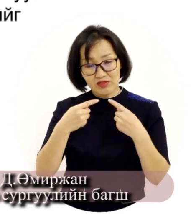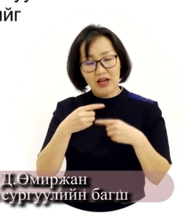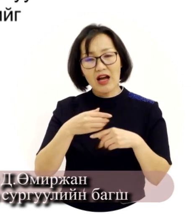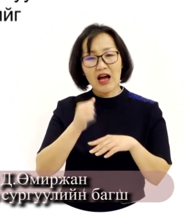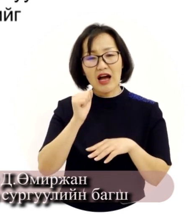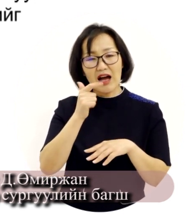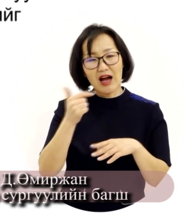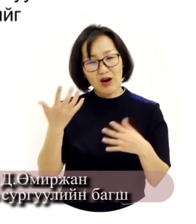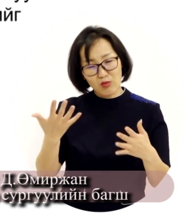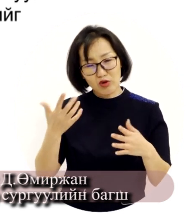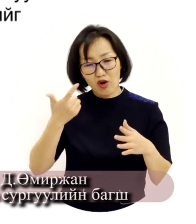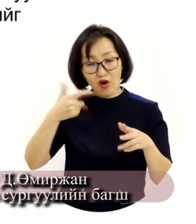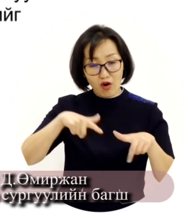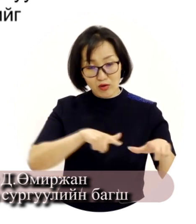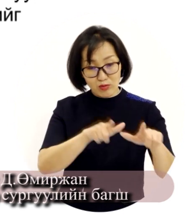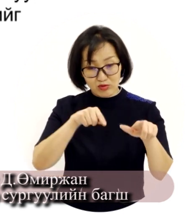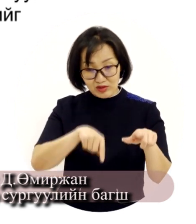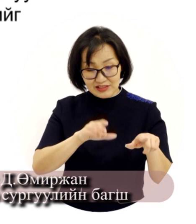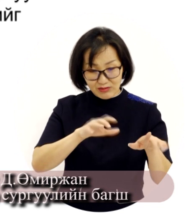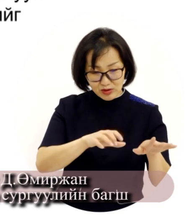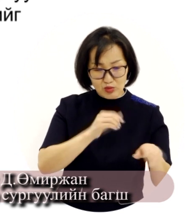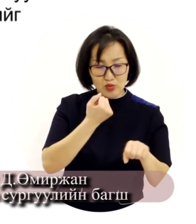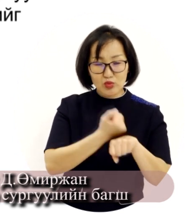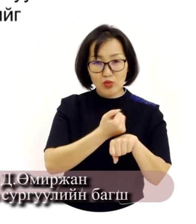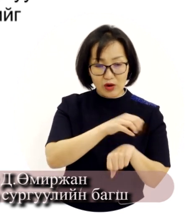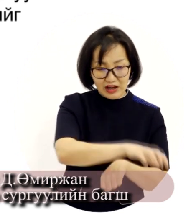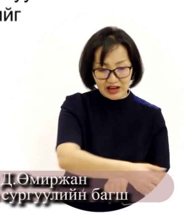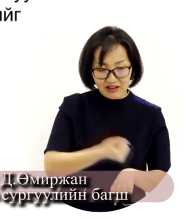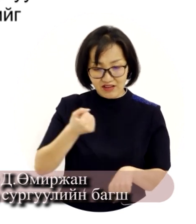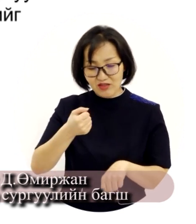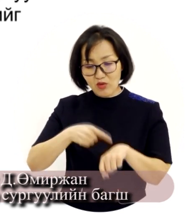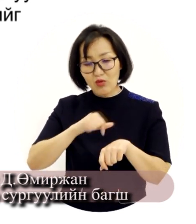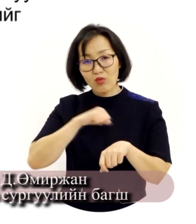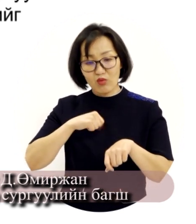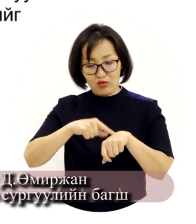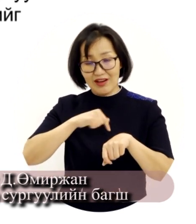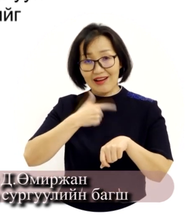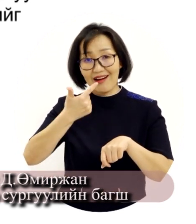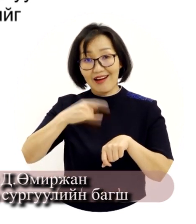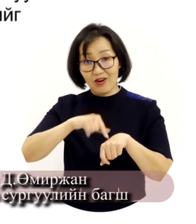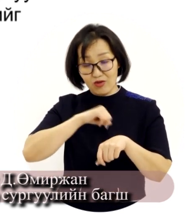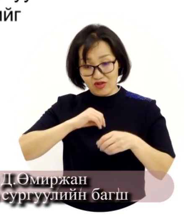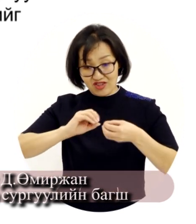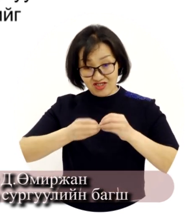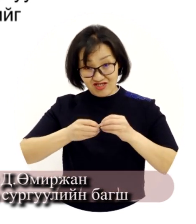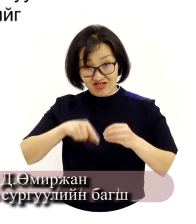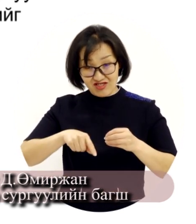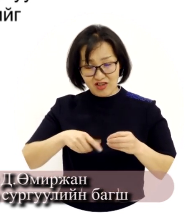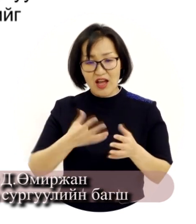бойынан ертедегі адамның қолымен жасалған тас құралдарды тапқан. Бұл көптеп кездесетін